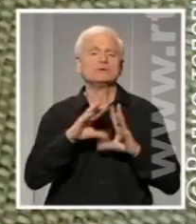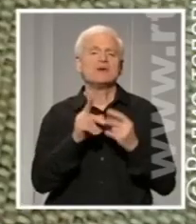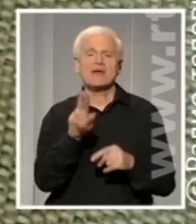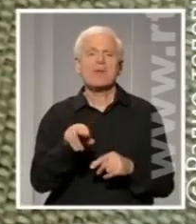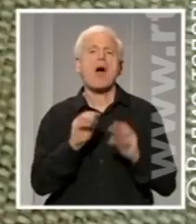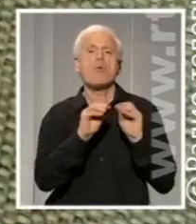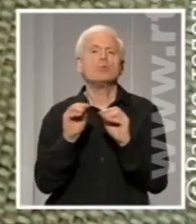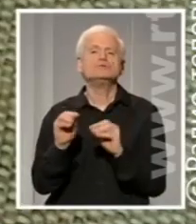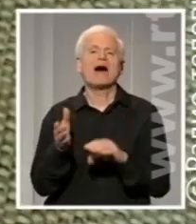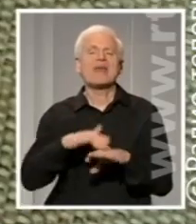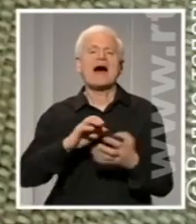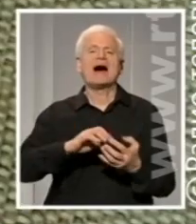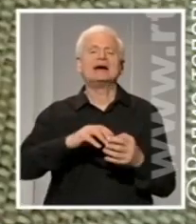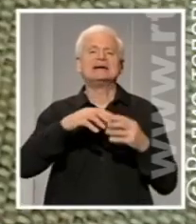sajtu